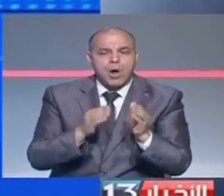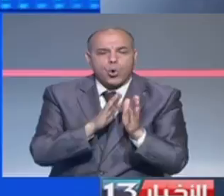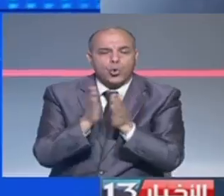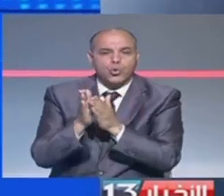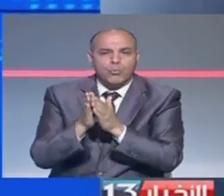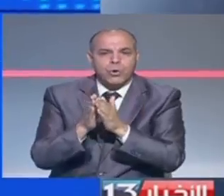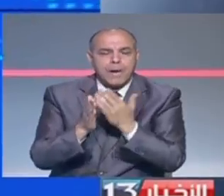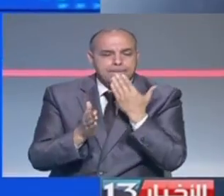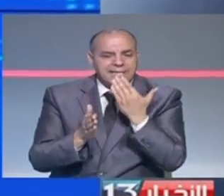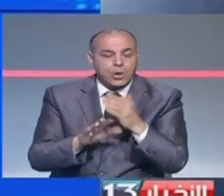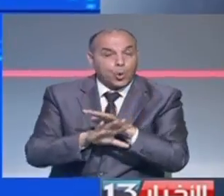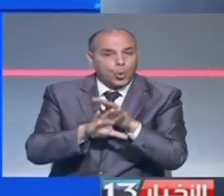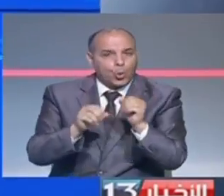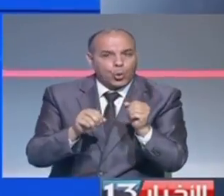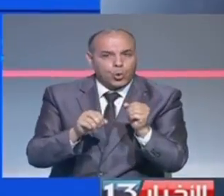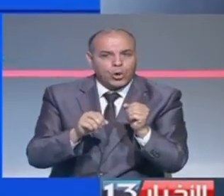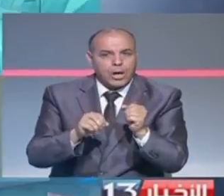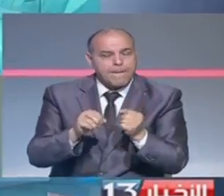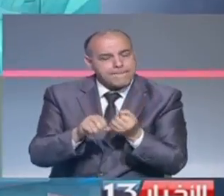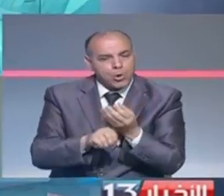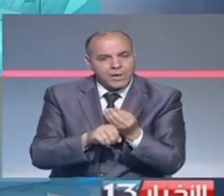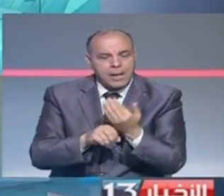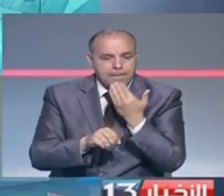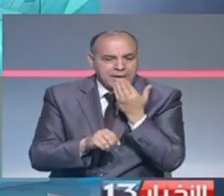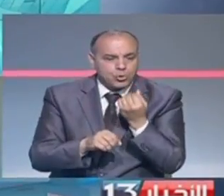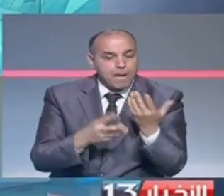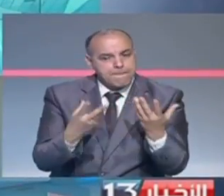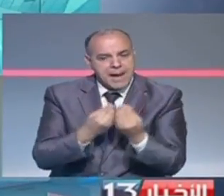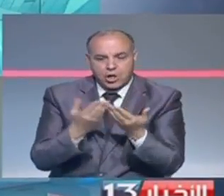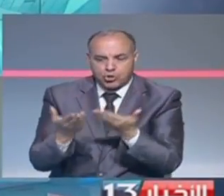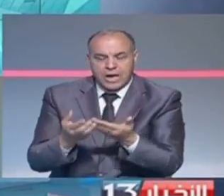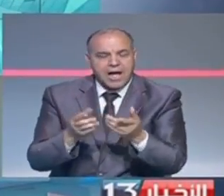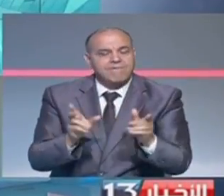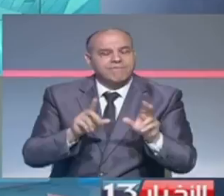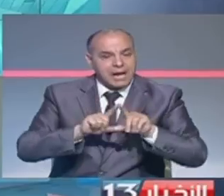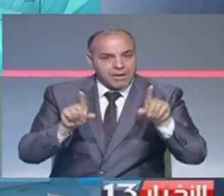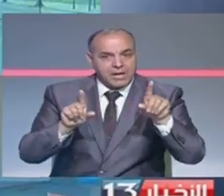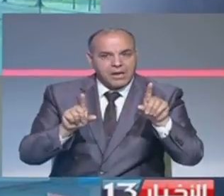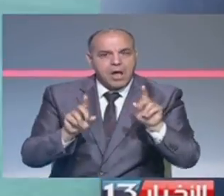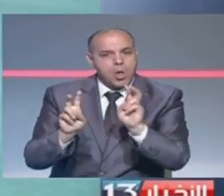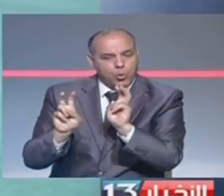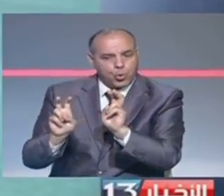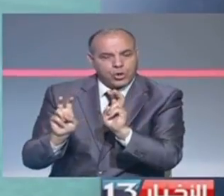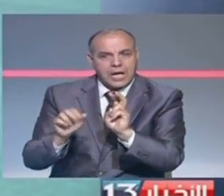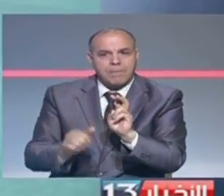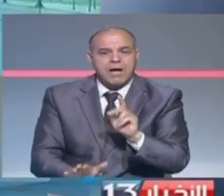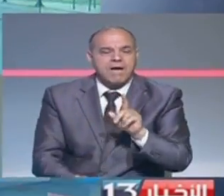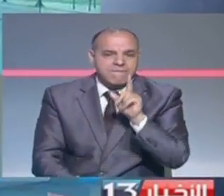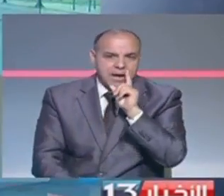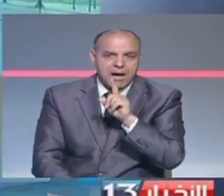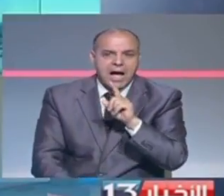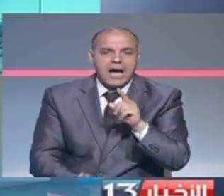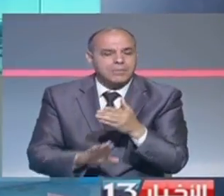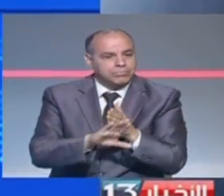الوطنيه شكرا لك على هذه المعلومات ونشكر حضورك معنا في الاستوديو وال تبقى معنا سيد سلامه